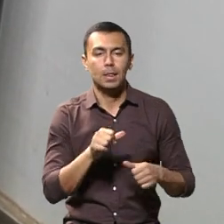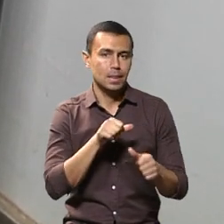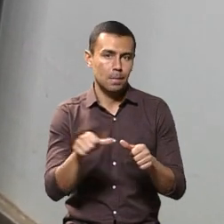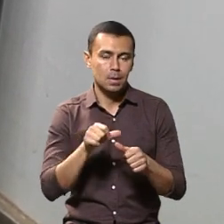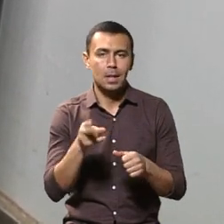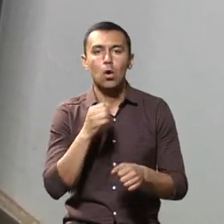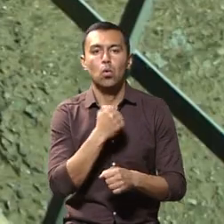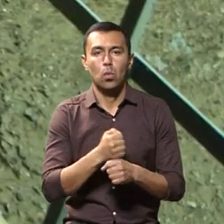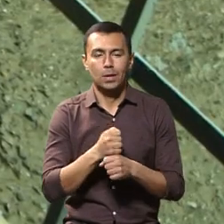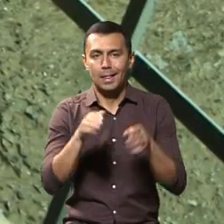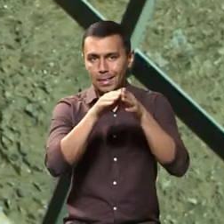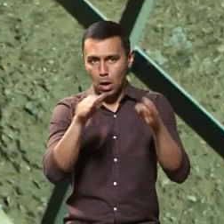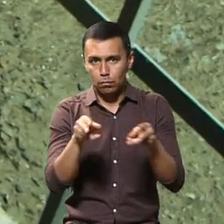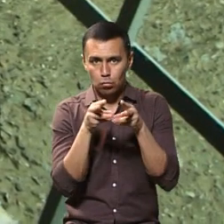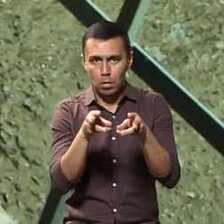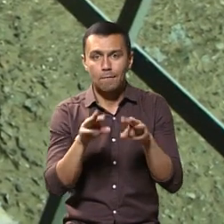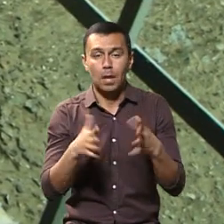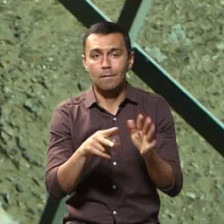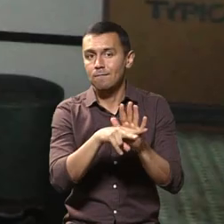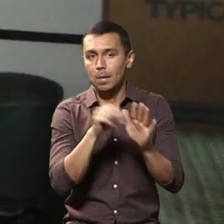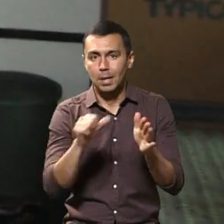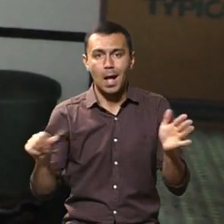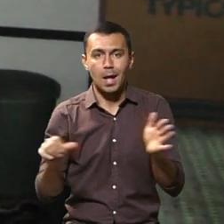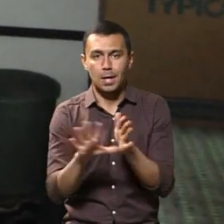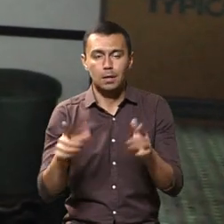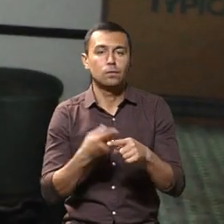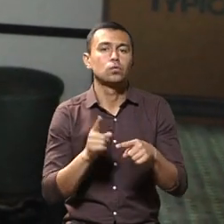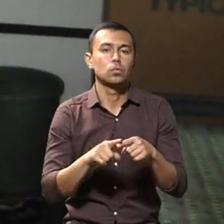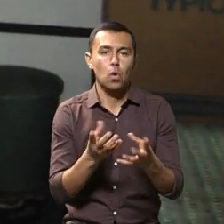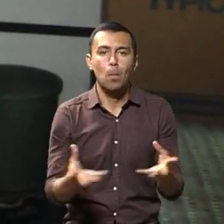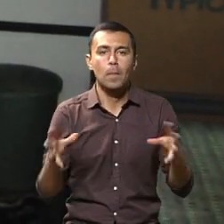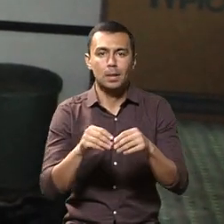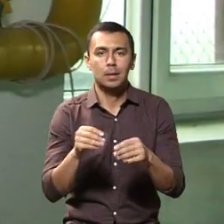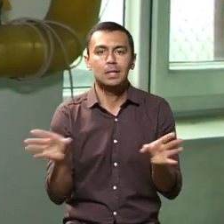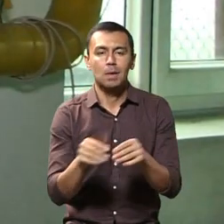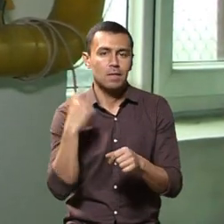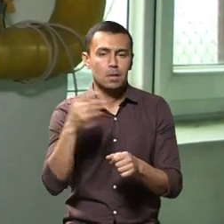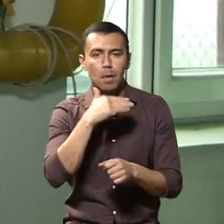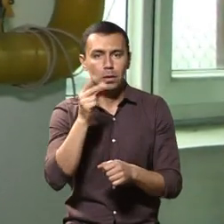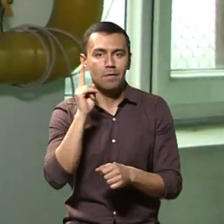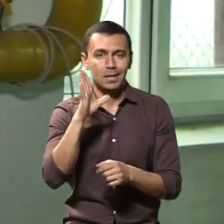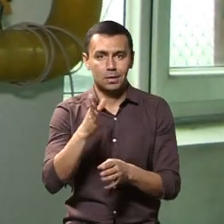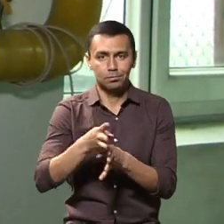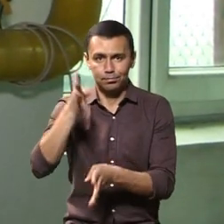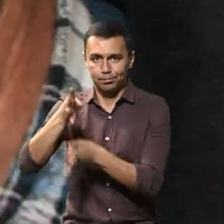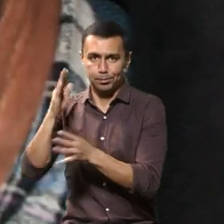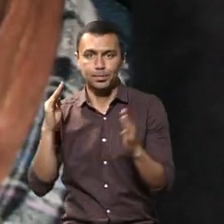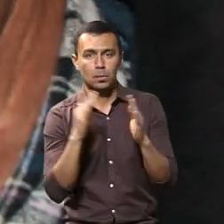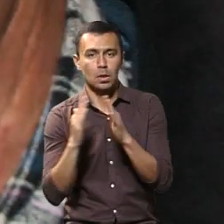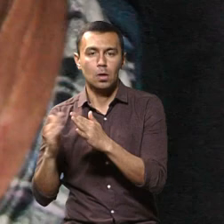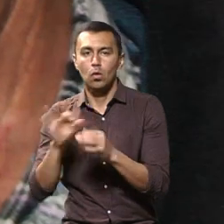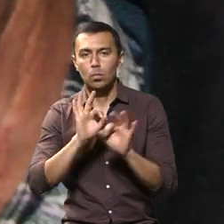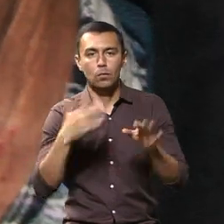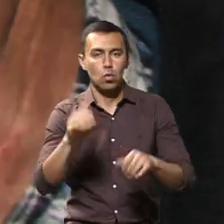бензині, для роботи дахової котельні в разі вимкнення світла у цьому об'єднанні співвласників багатоквартирних будинків, розповідає його